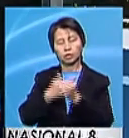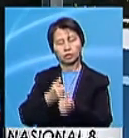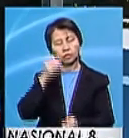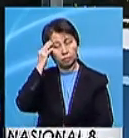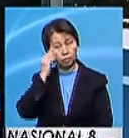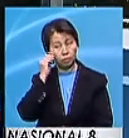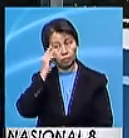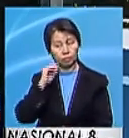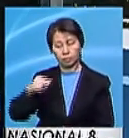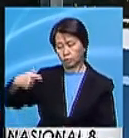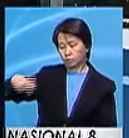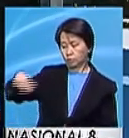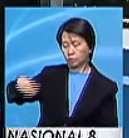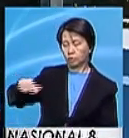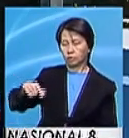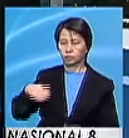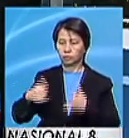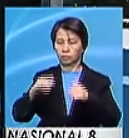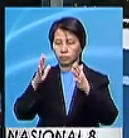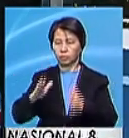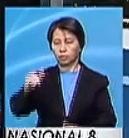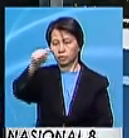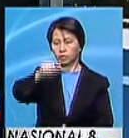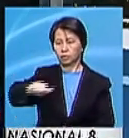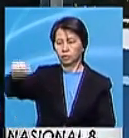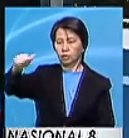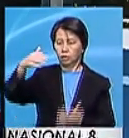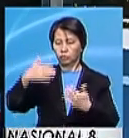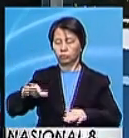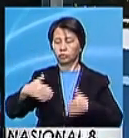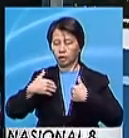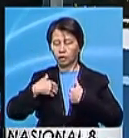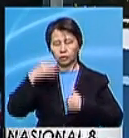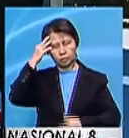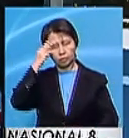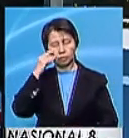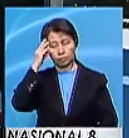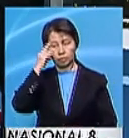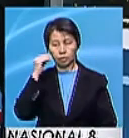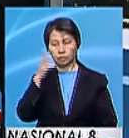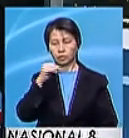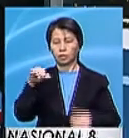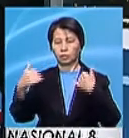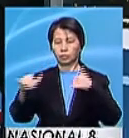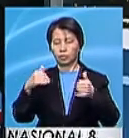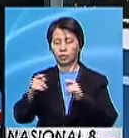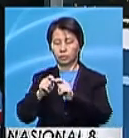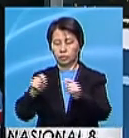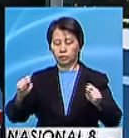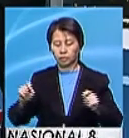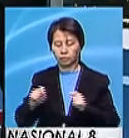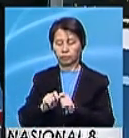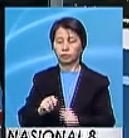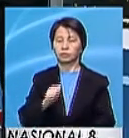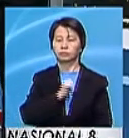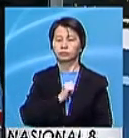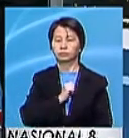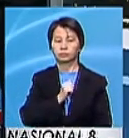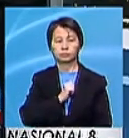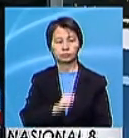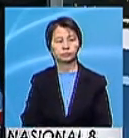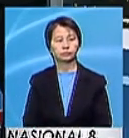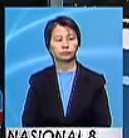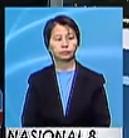pengalaman dan kualiti pemain pasukan Asia yang sudah mempunyai pengalaman selain bermain di gelanggang sendiri.